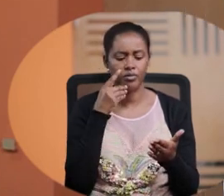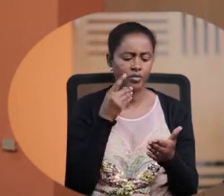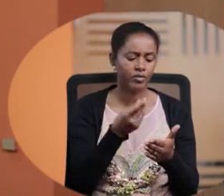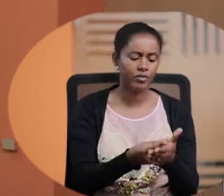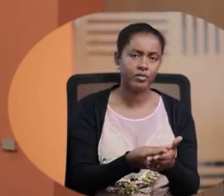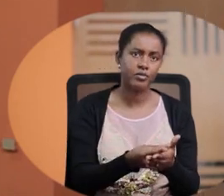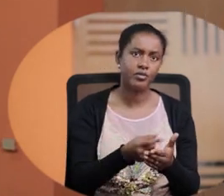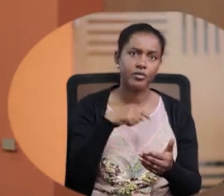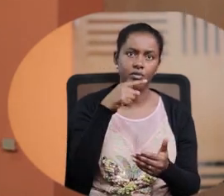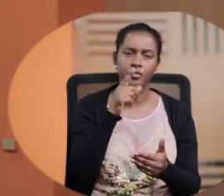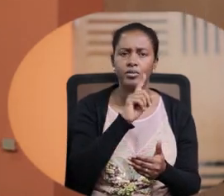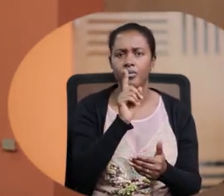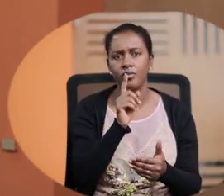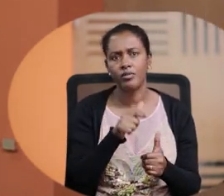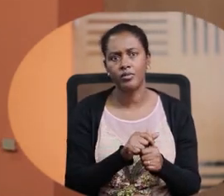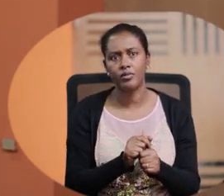maali?